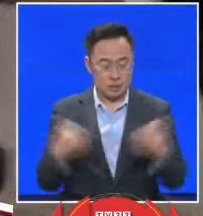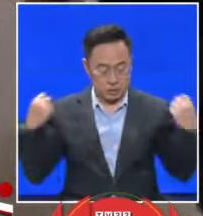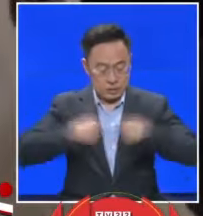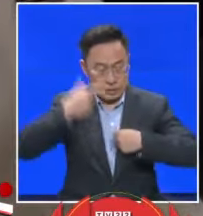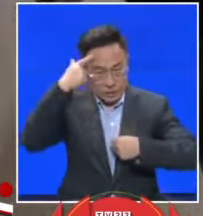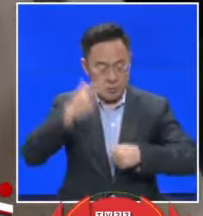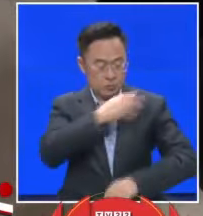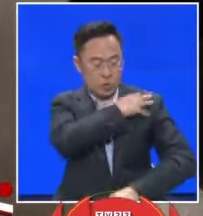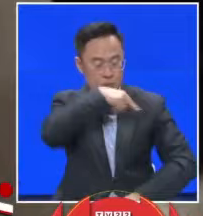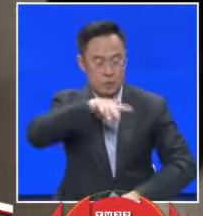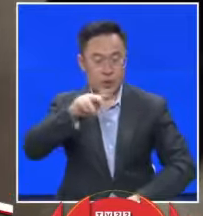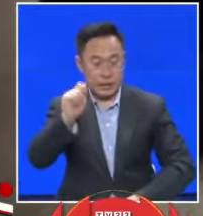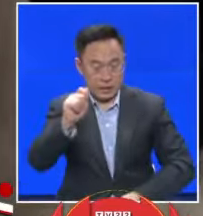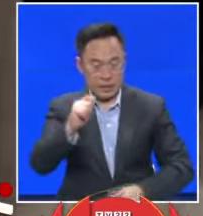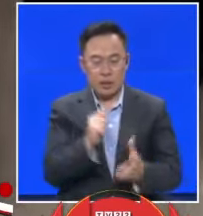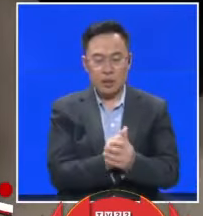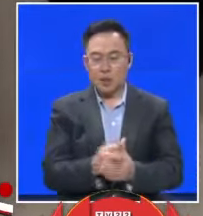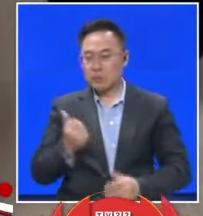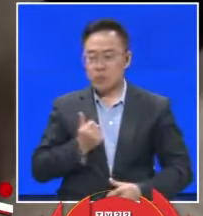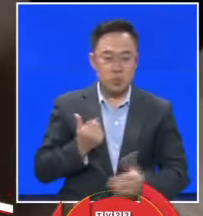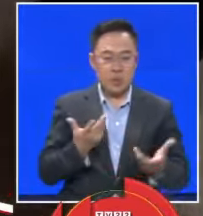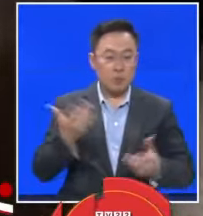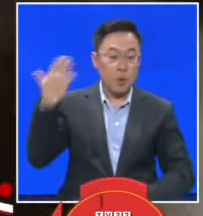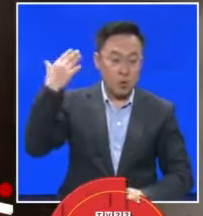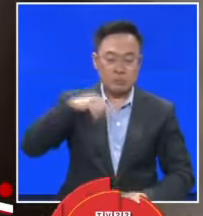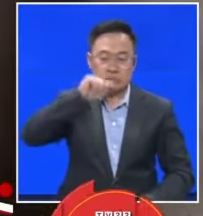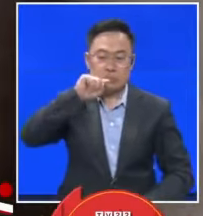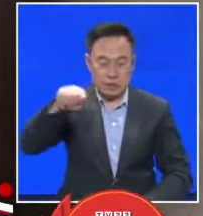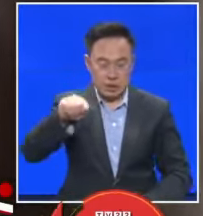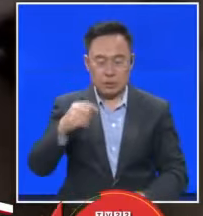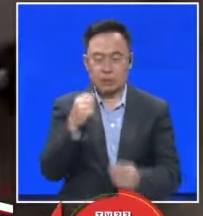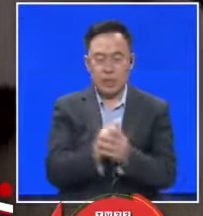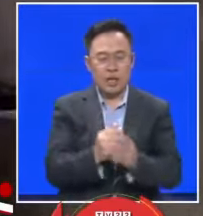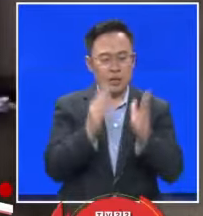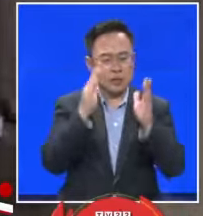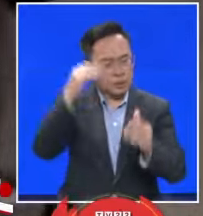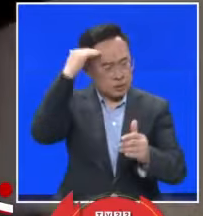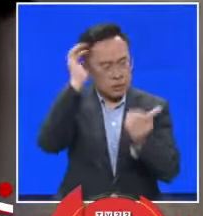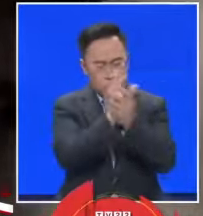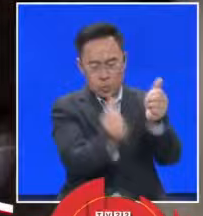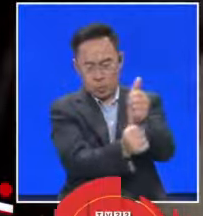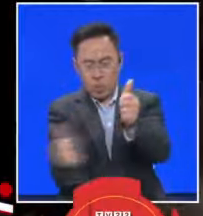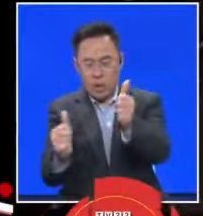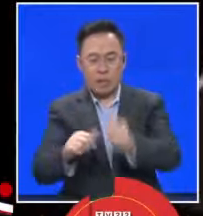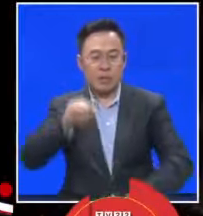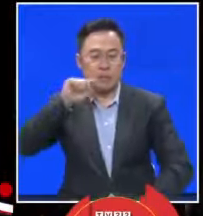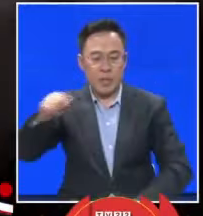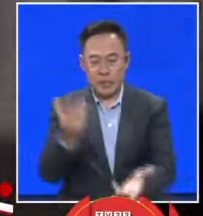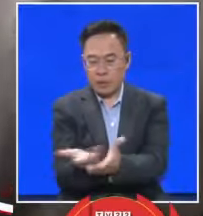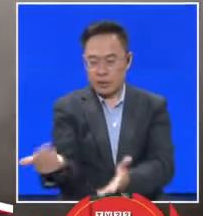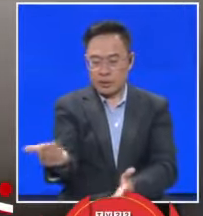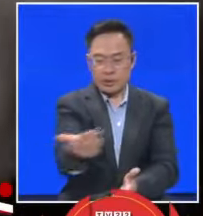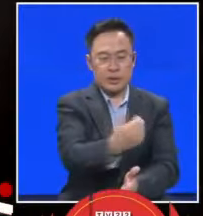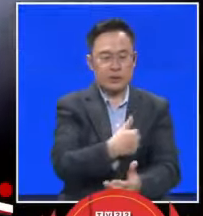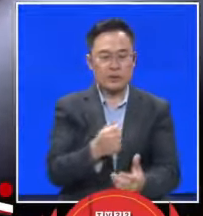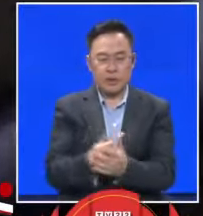กล่าวหาแล้วก็ทำกับตำรวจหลายนายนะครับเขาบอกว่าไปเข้าข่ายความผิดวินัยร้ายแรงฐานปฏิบัติหรือละเว้นการปฏิบัติหน้าที่